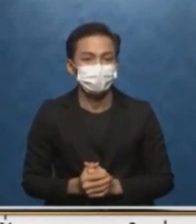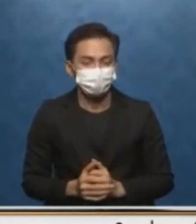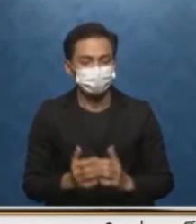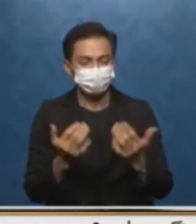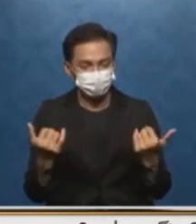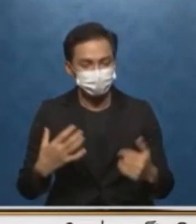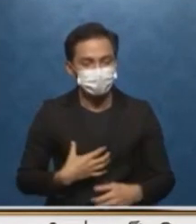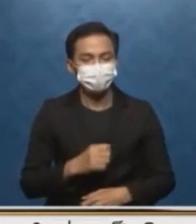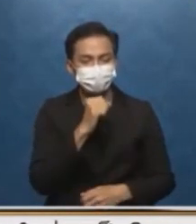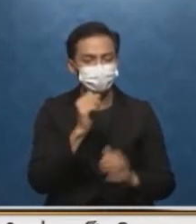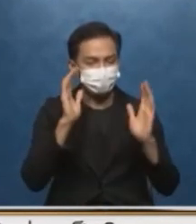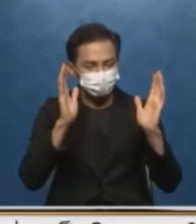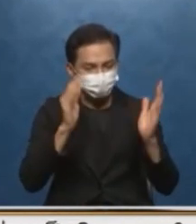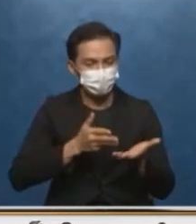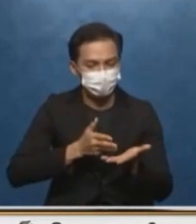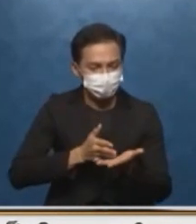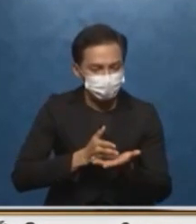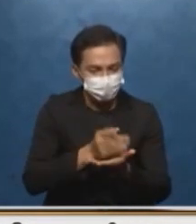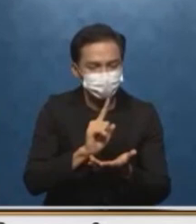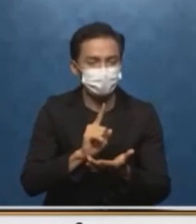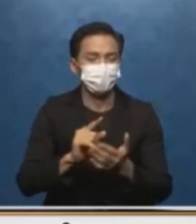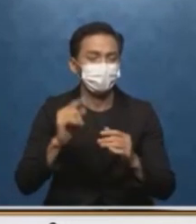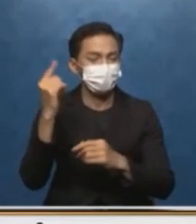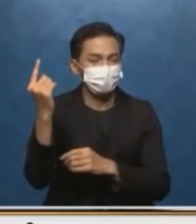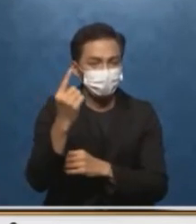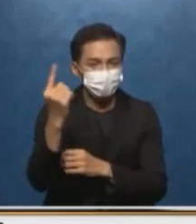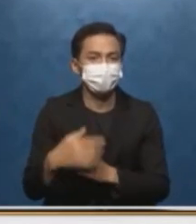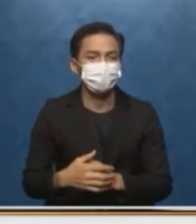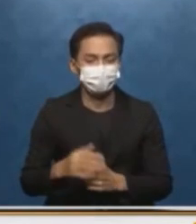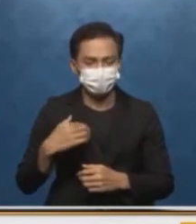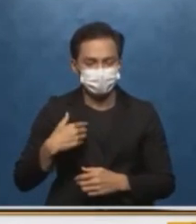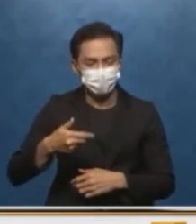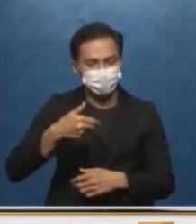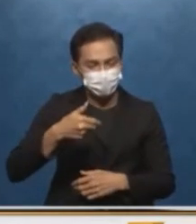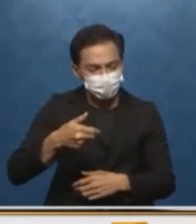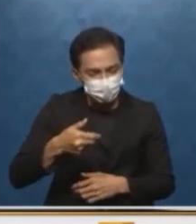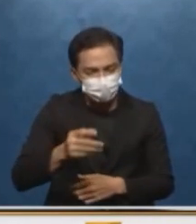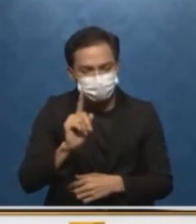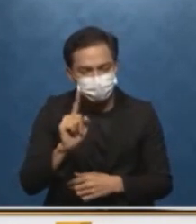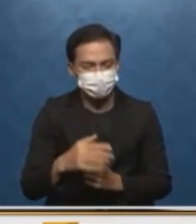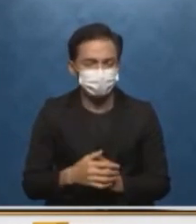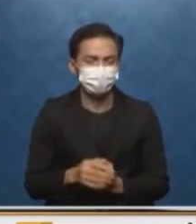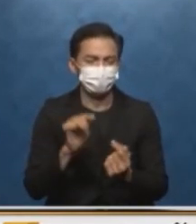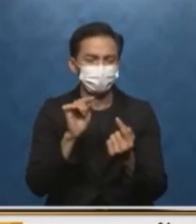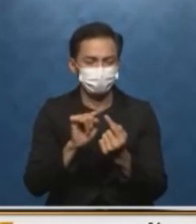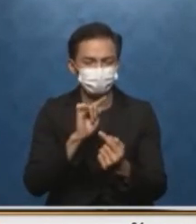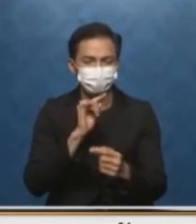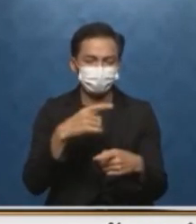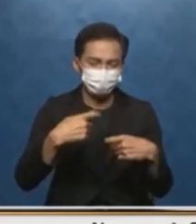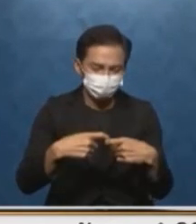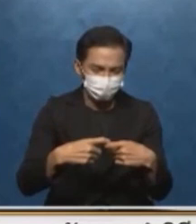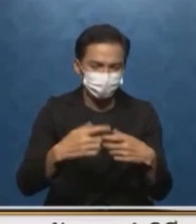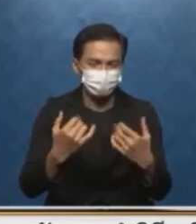กับภาคการท่องเที่ยวนะคะแม้ว่าจะเป็นการร้องขอที่มีความกระอักกระอ่วนเนื่องจากสภาวะโรคระบ